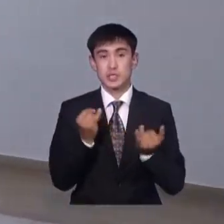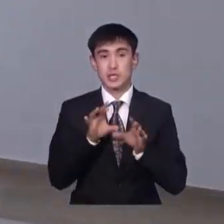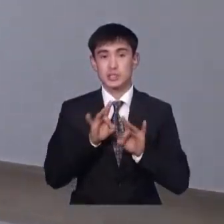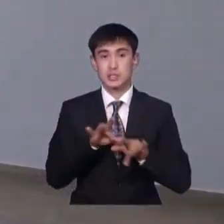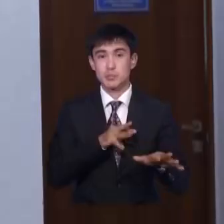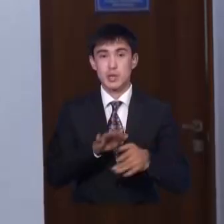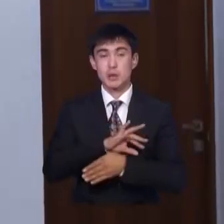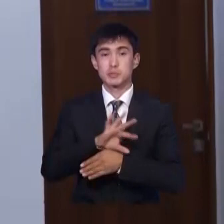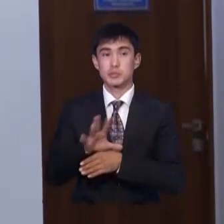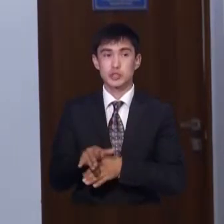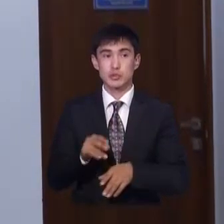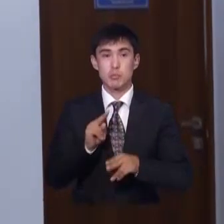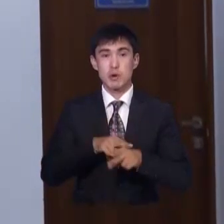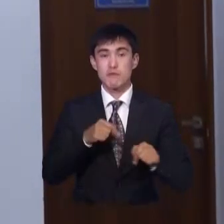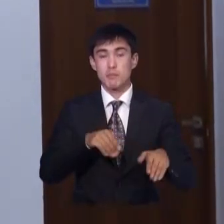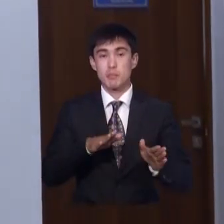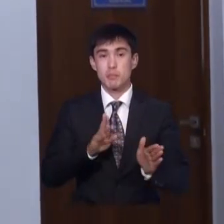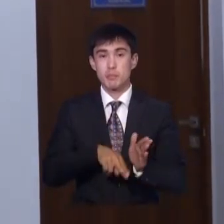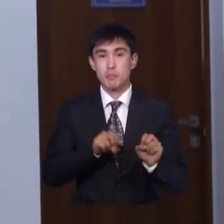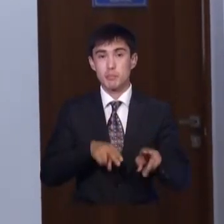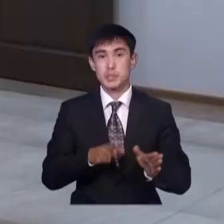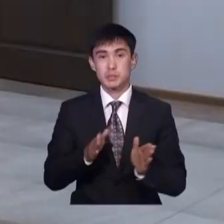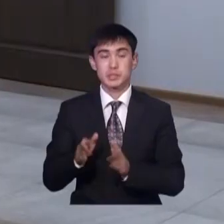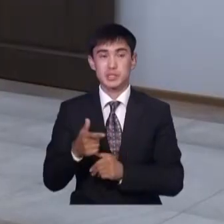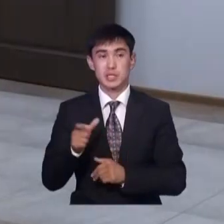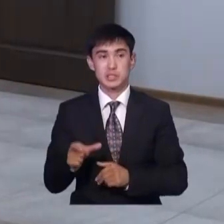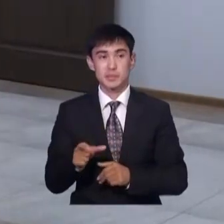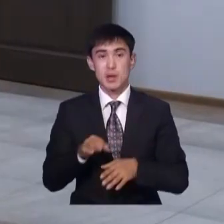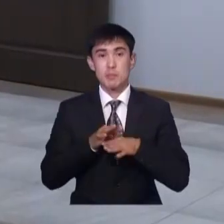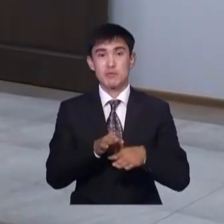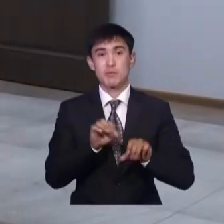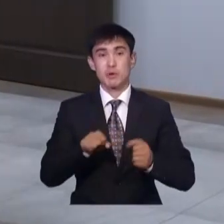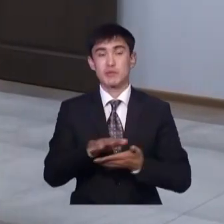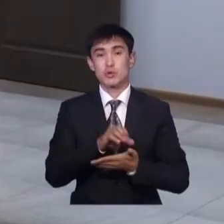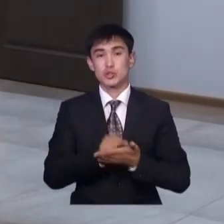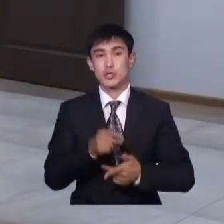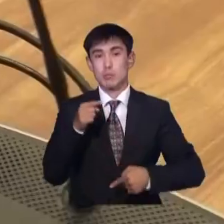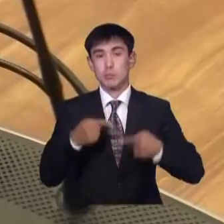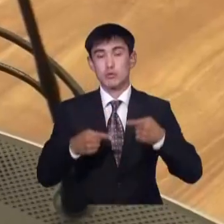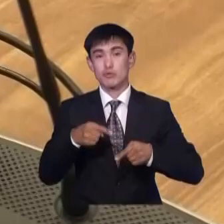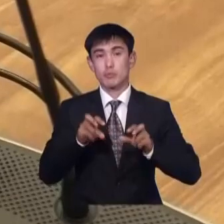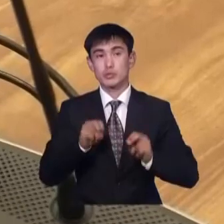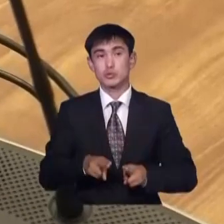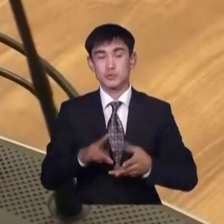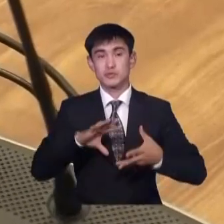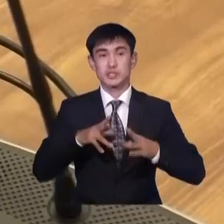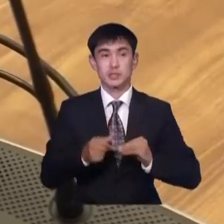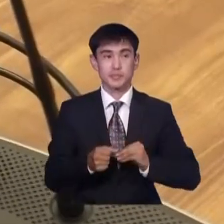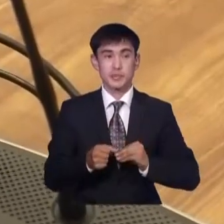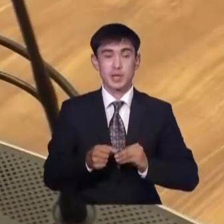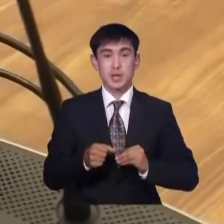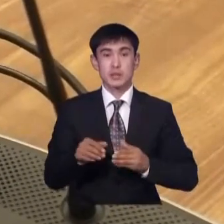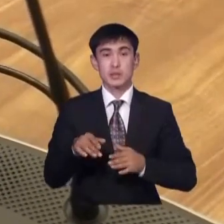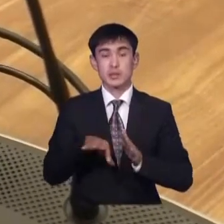о мерах по обеспечению правопорядка и безопасности граждан, профилактике правонарушений и противодействию преступности в целом. Кроме